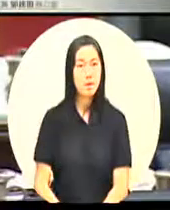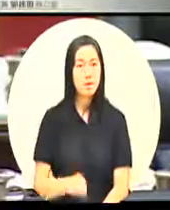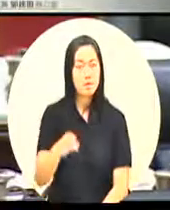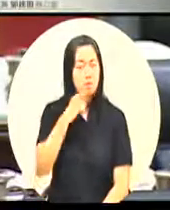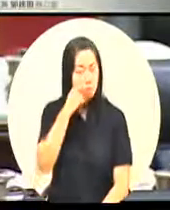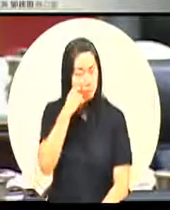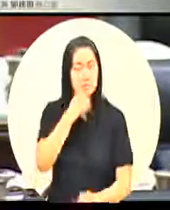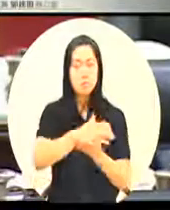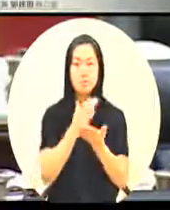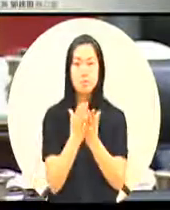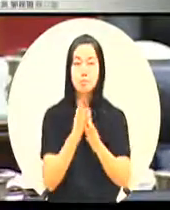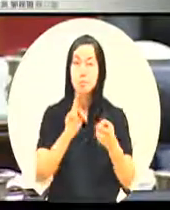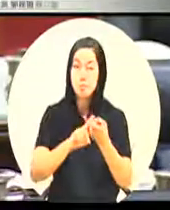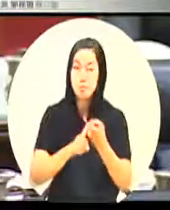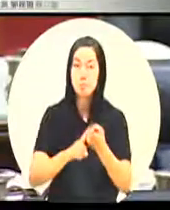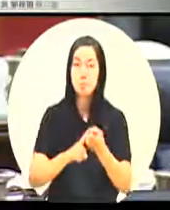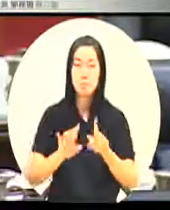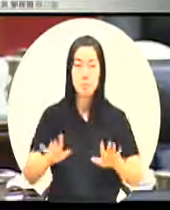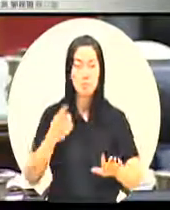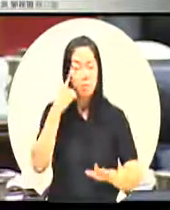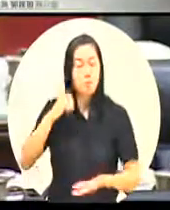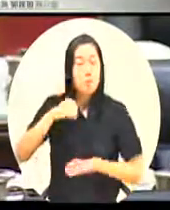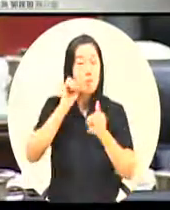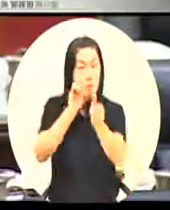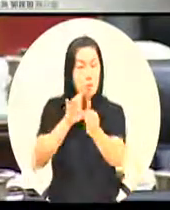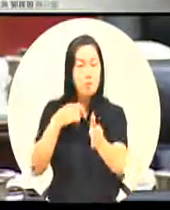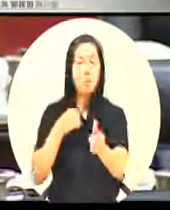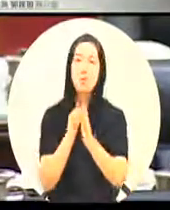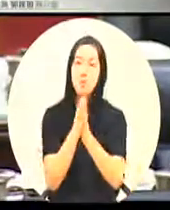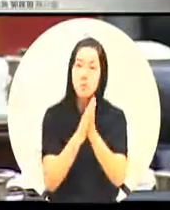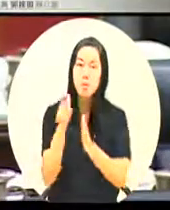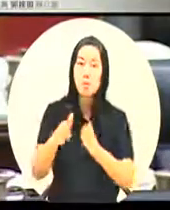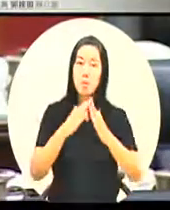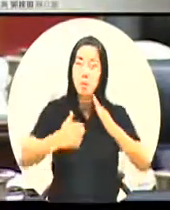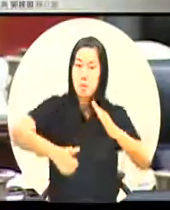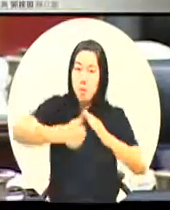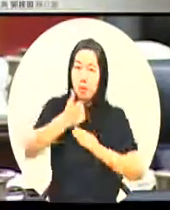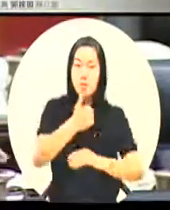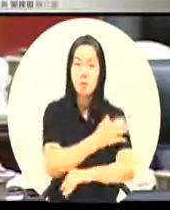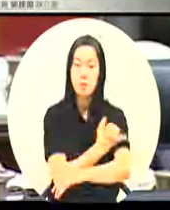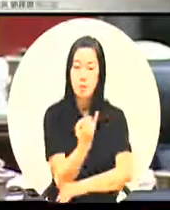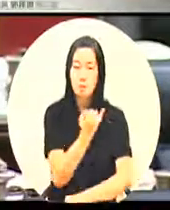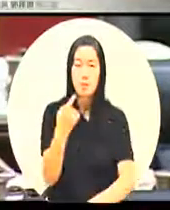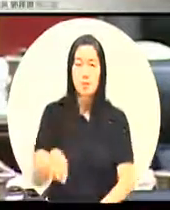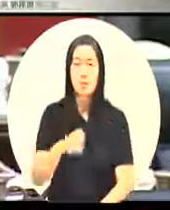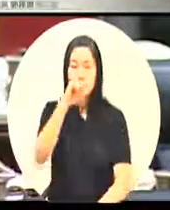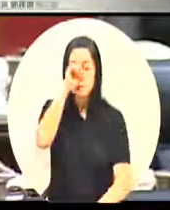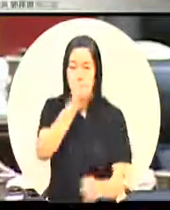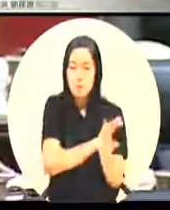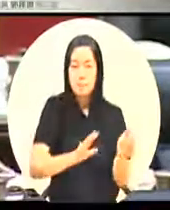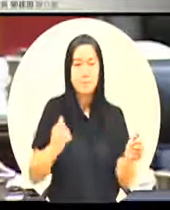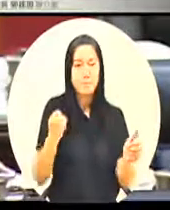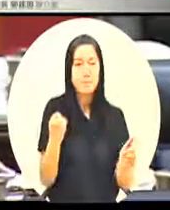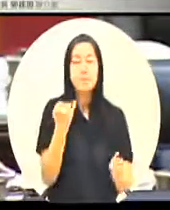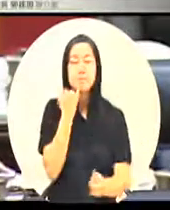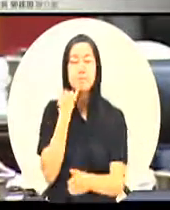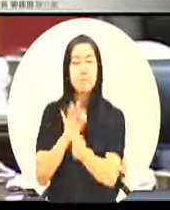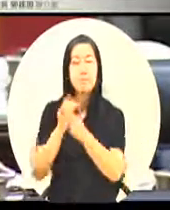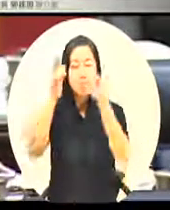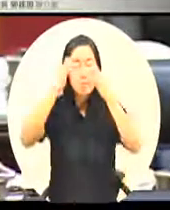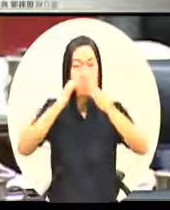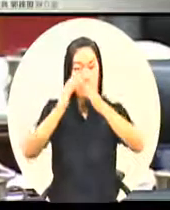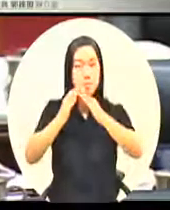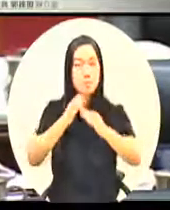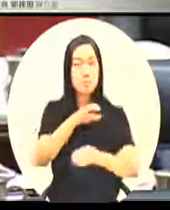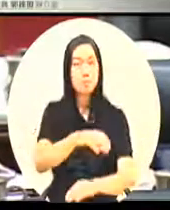难，今日甲大家找醒，要拜托市长用你的影响力，予高雄